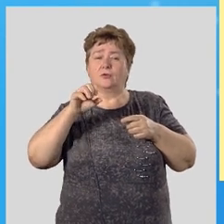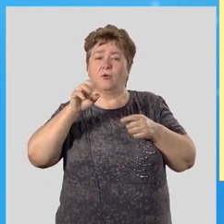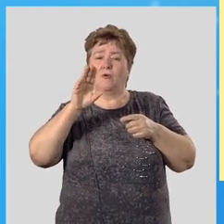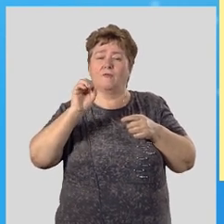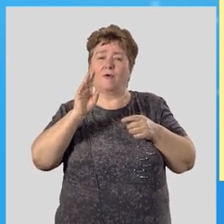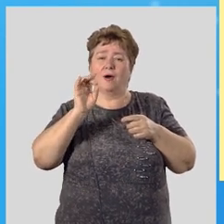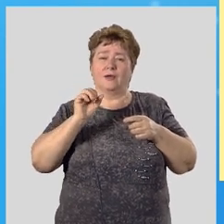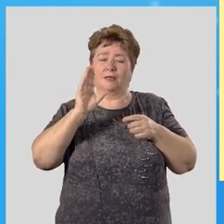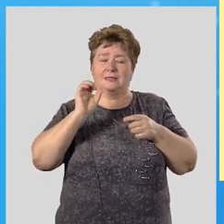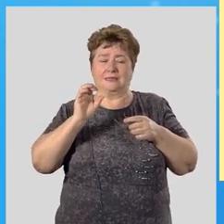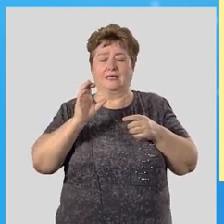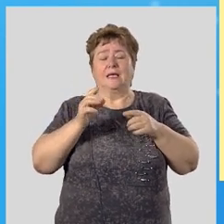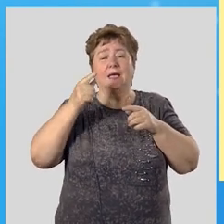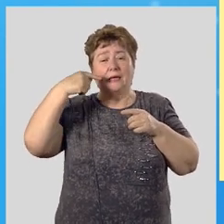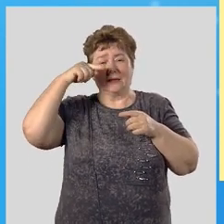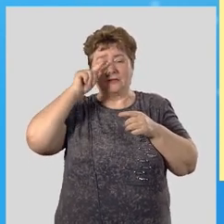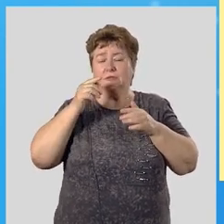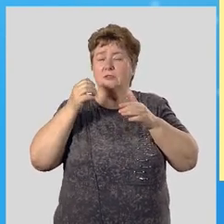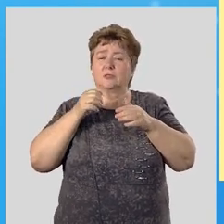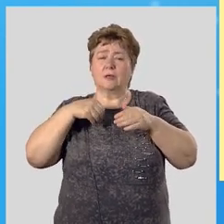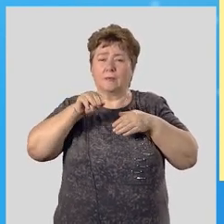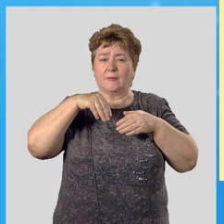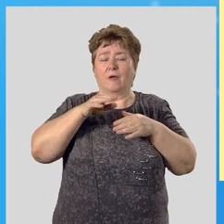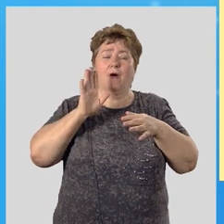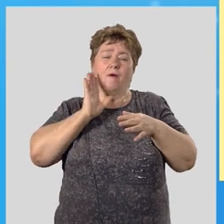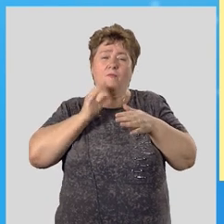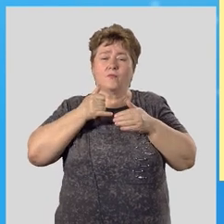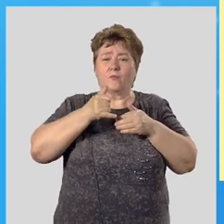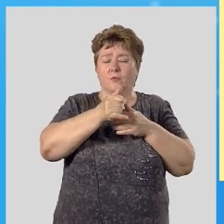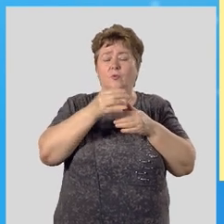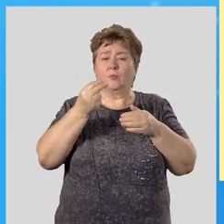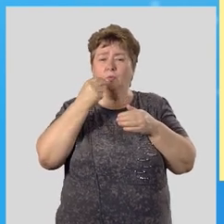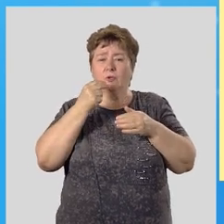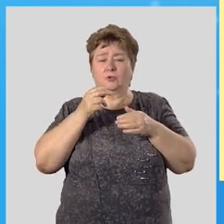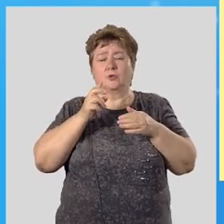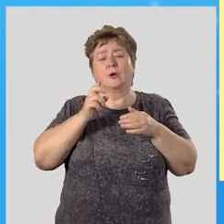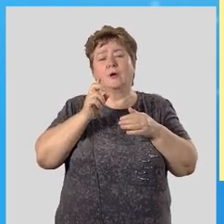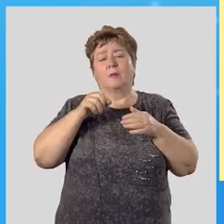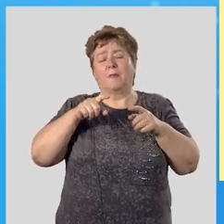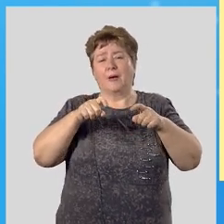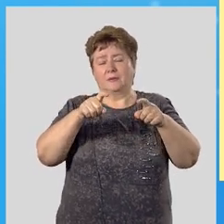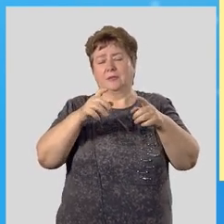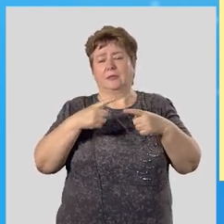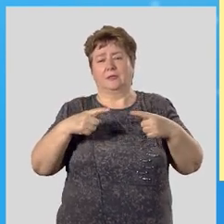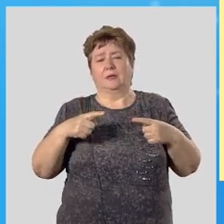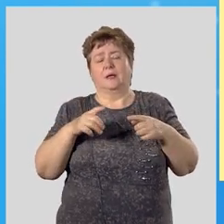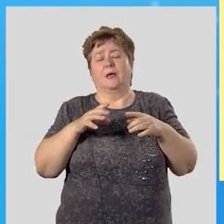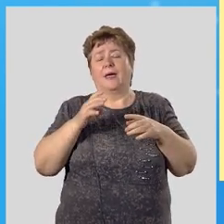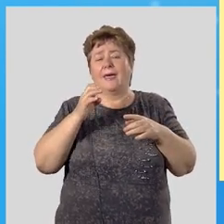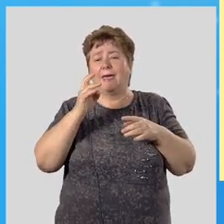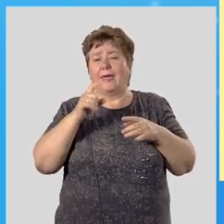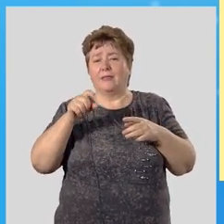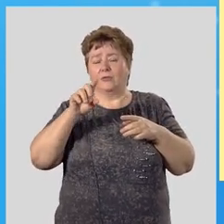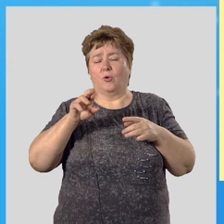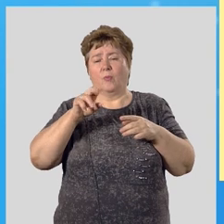цитофаринкс. Реснички загоняют стоком воды пищу – бактерии. В